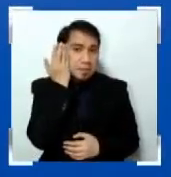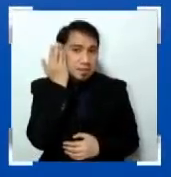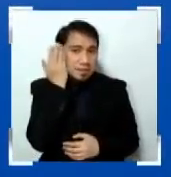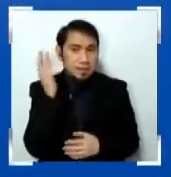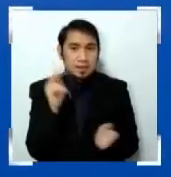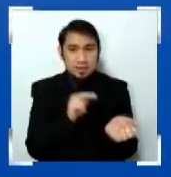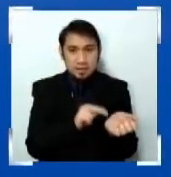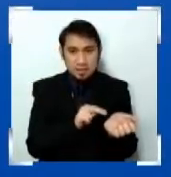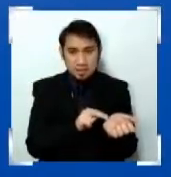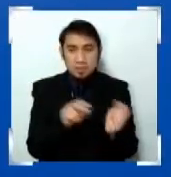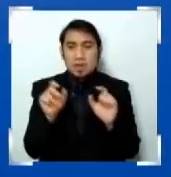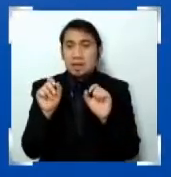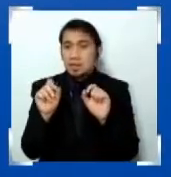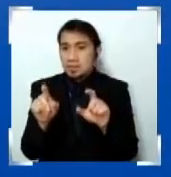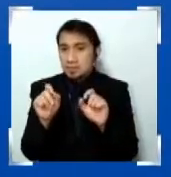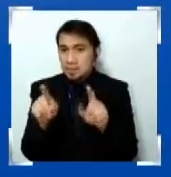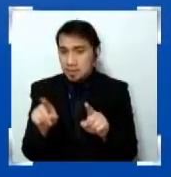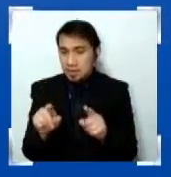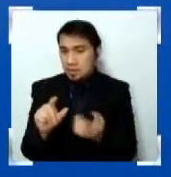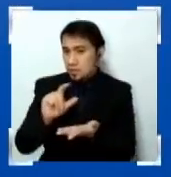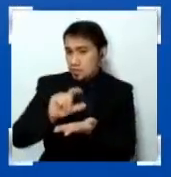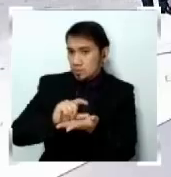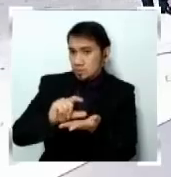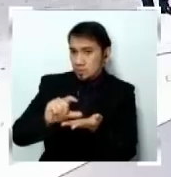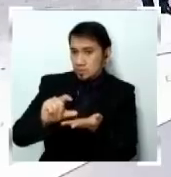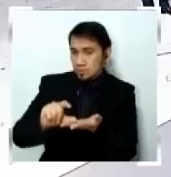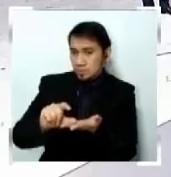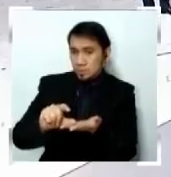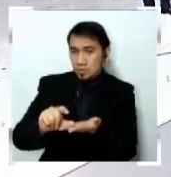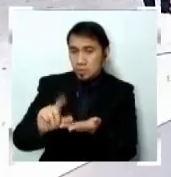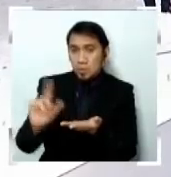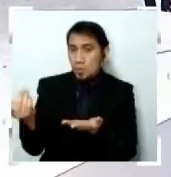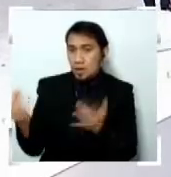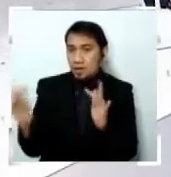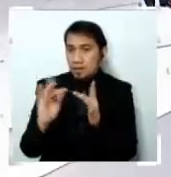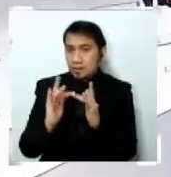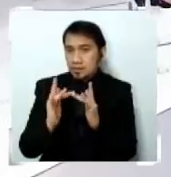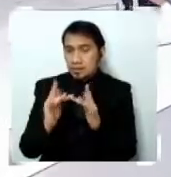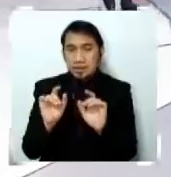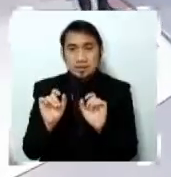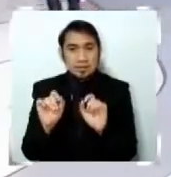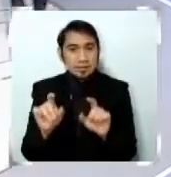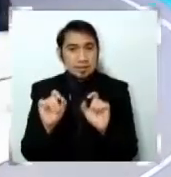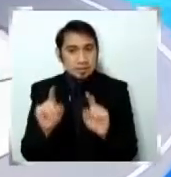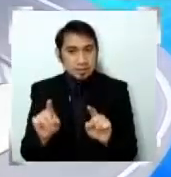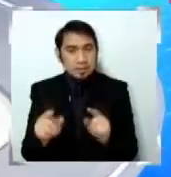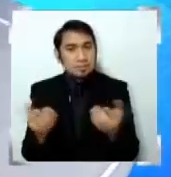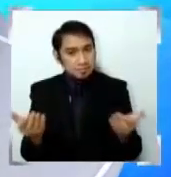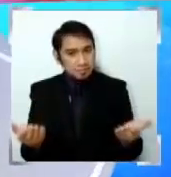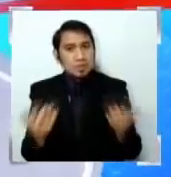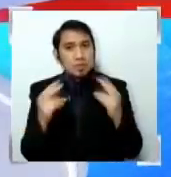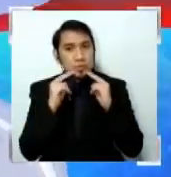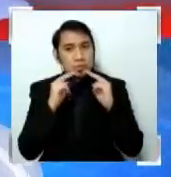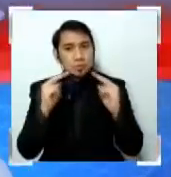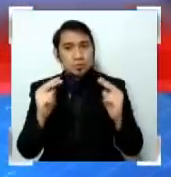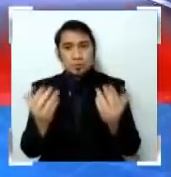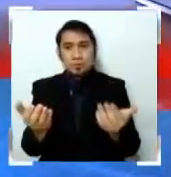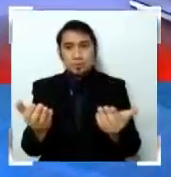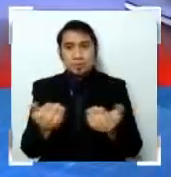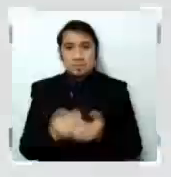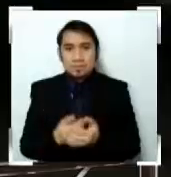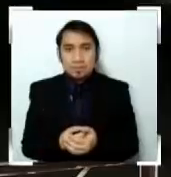online ng bakunang hindi naman pala niya hawak. Saksi live si Jonathan Andal. Jonathan!